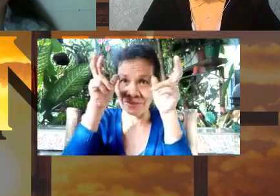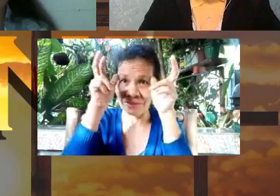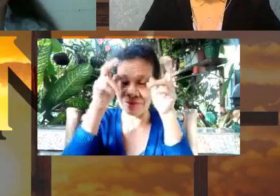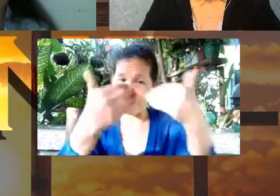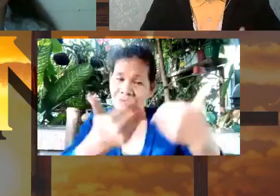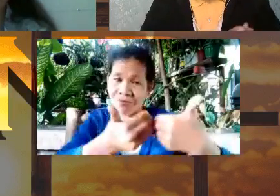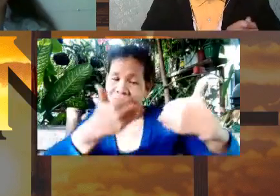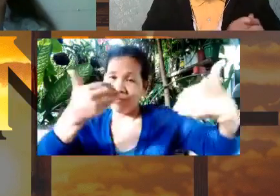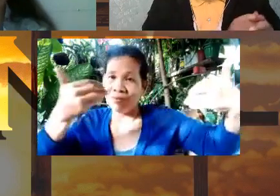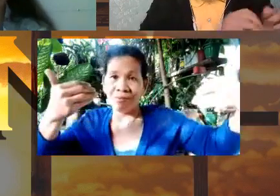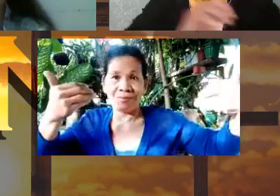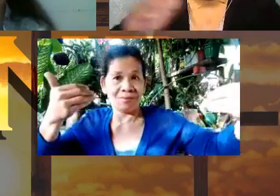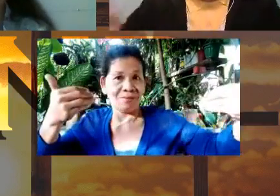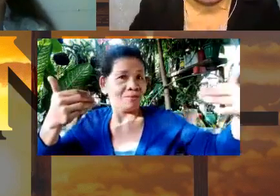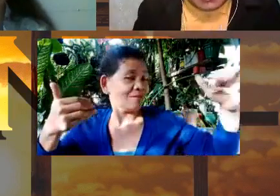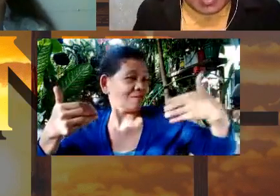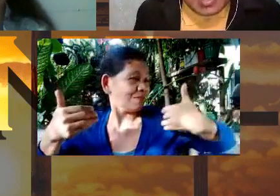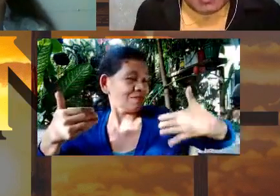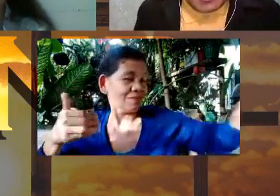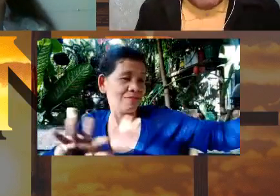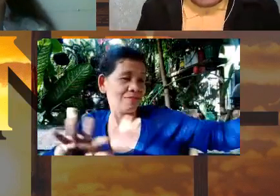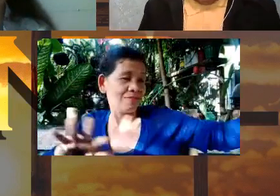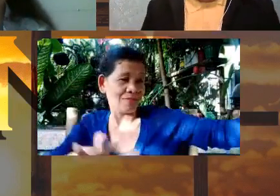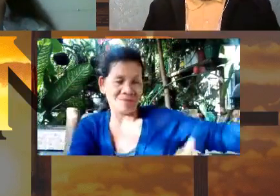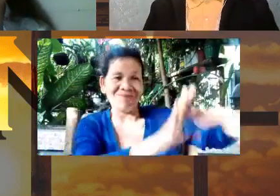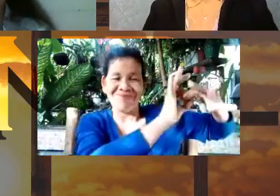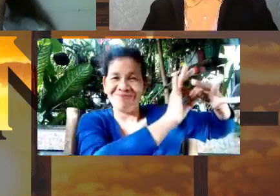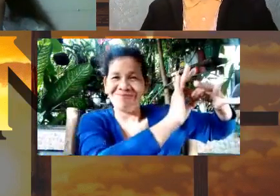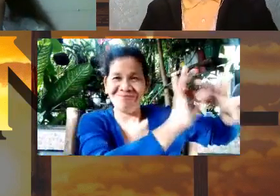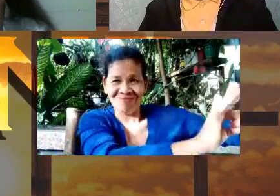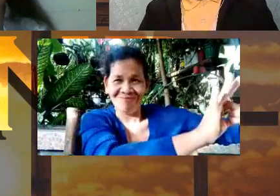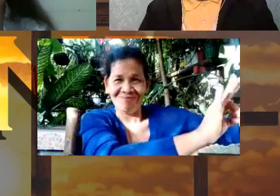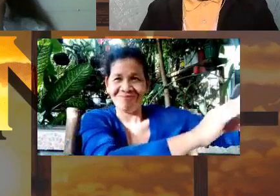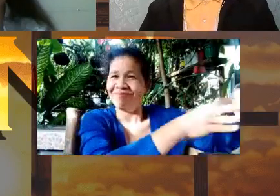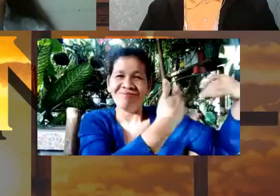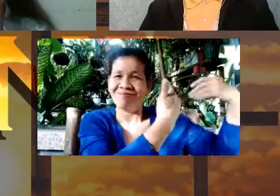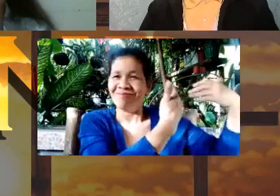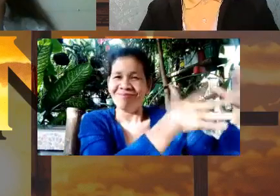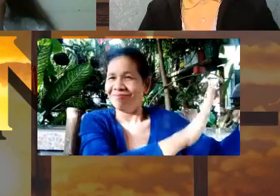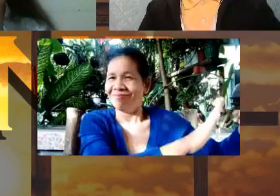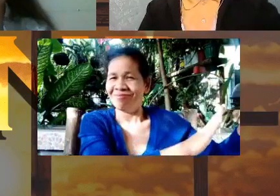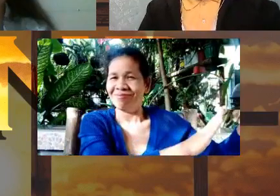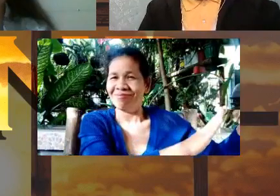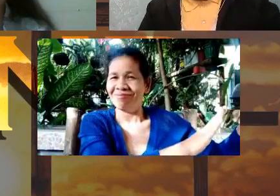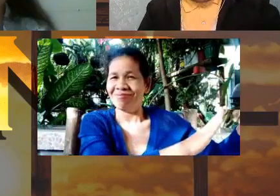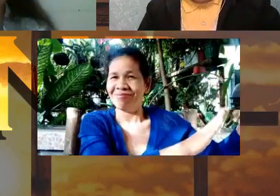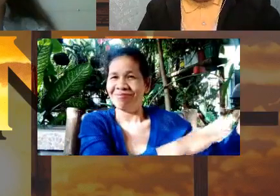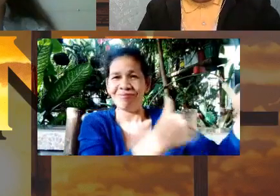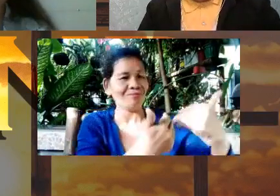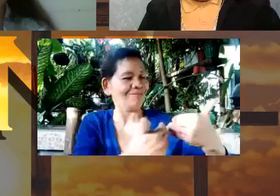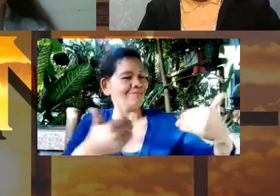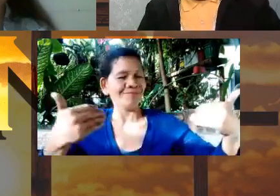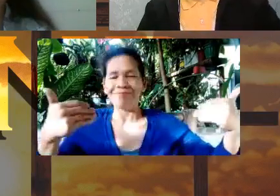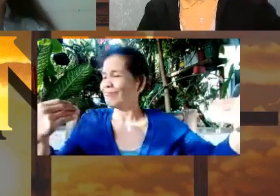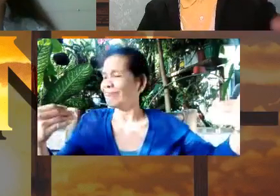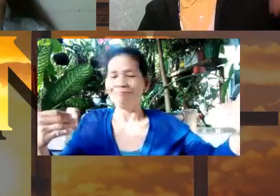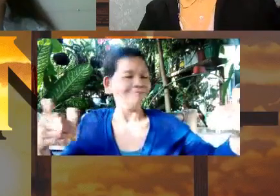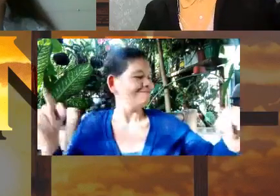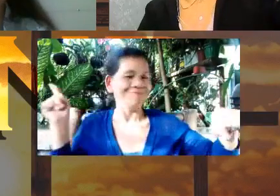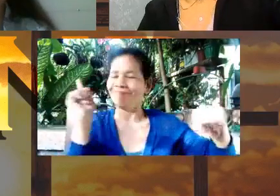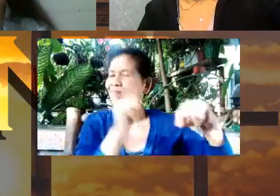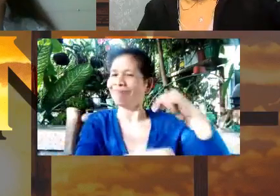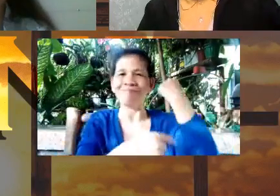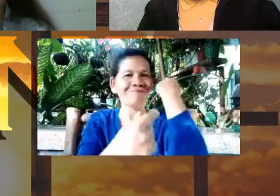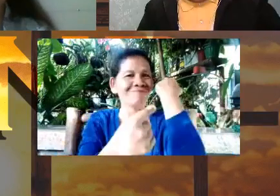po at natanikalaan, mga minamahal na mga kapatid ko, no, hindi na po siya makakapanukso.